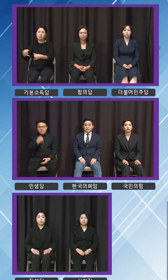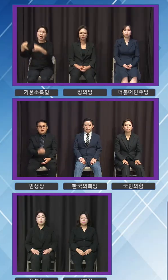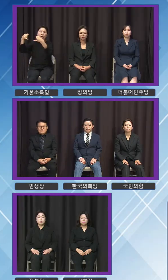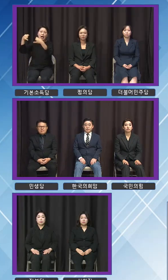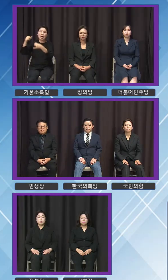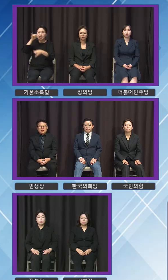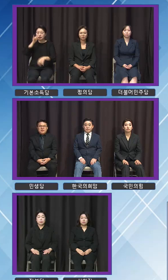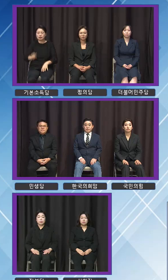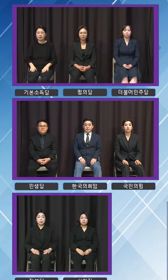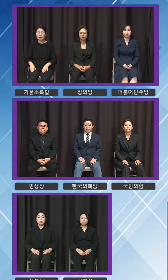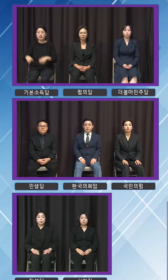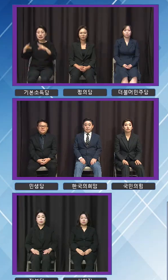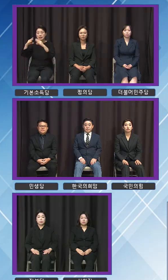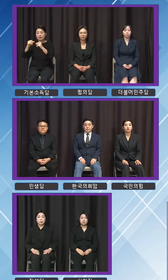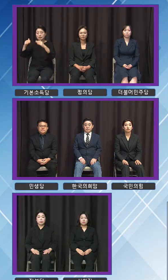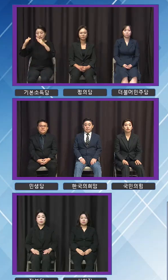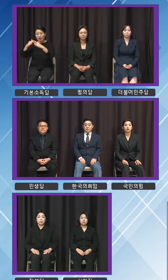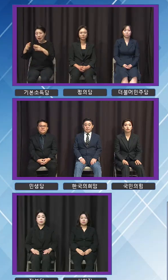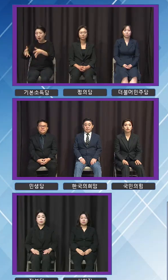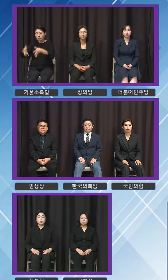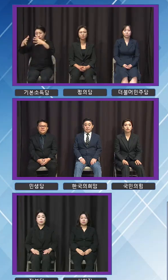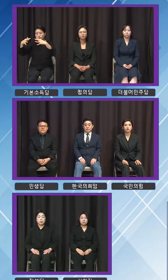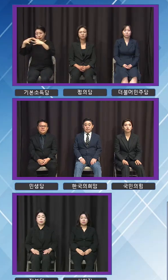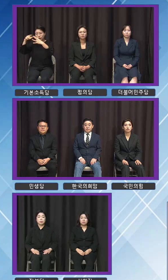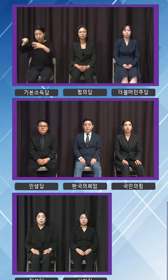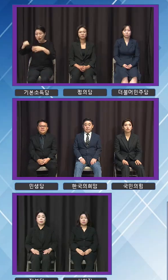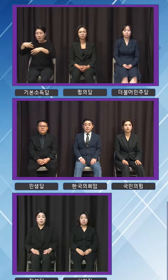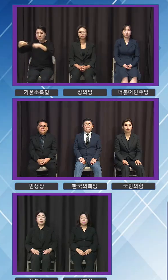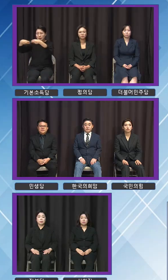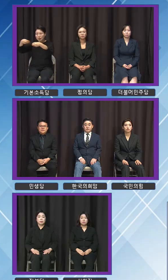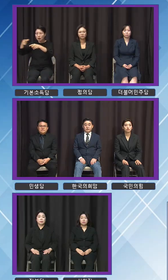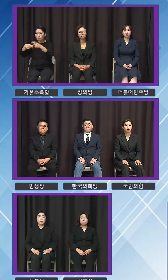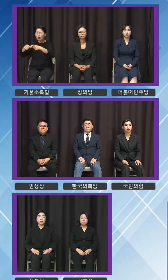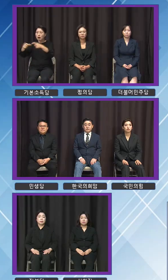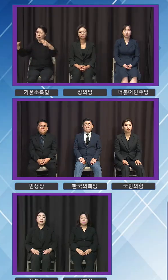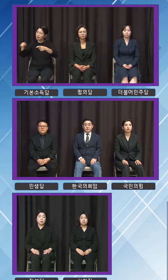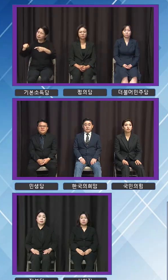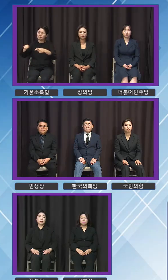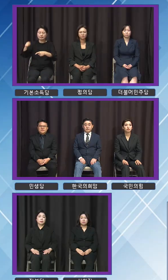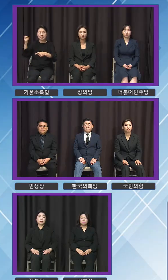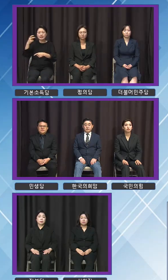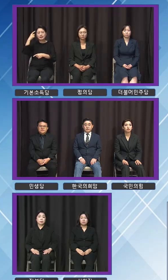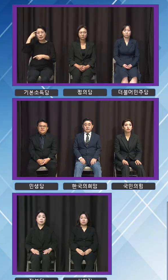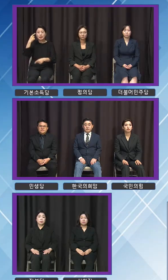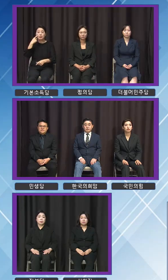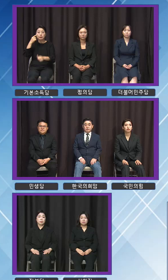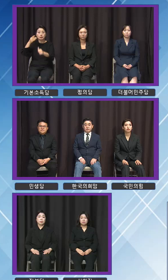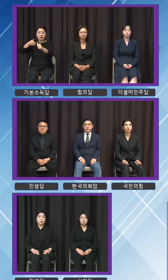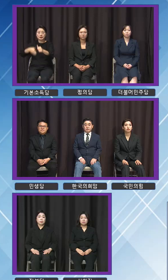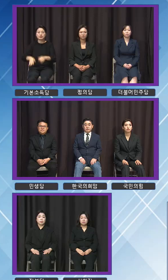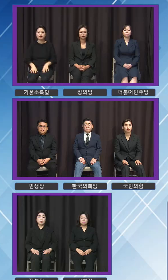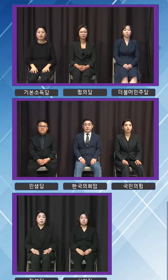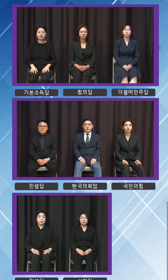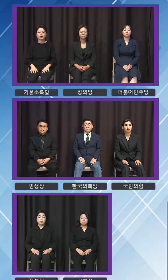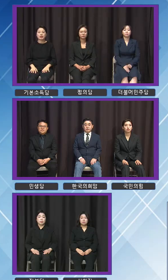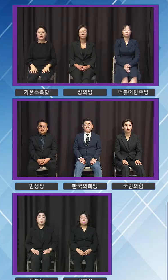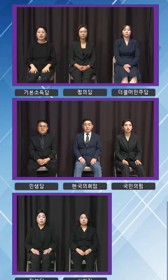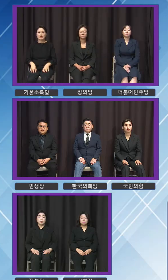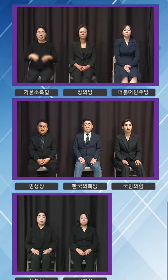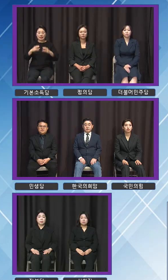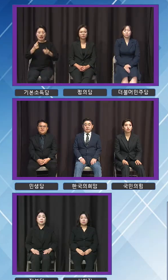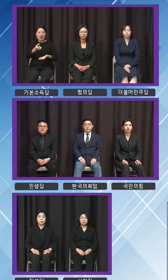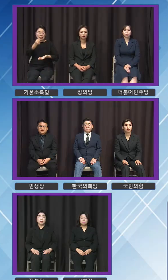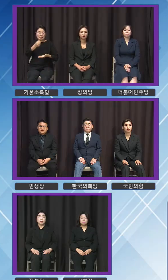부동산 PF의 확대 정책에 대해서는 좀 재고가 필요하다고 생각합니다. 두 번째로 토지